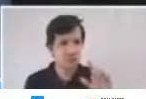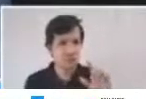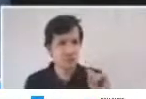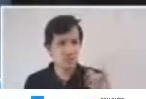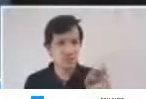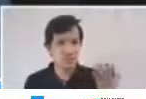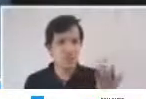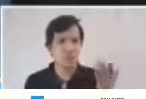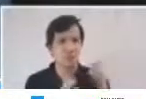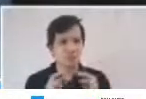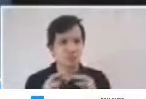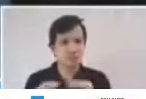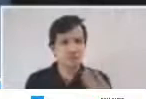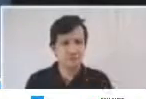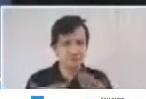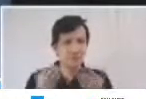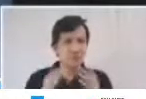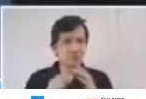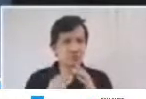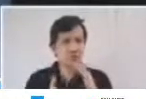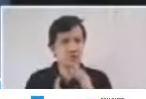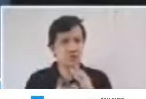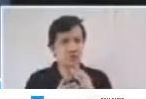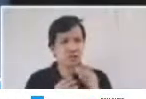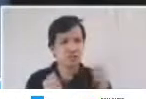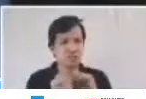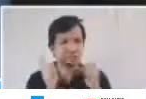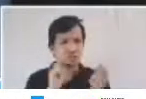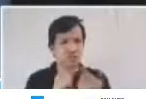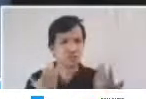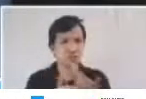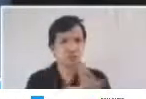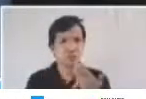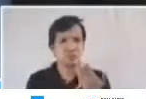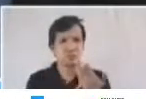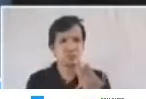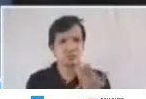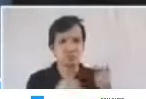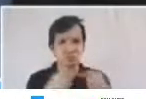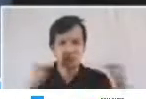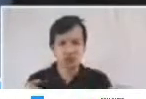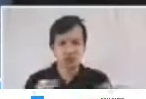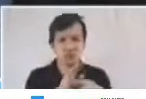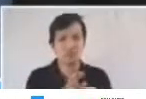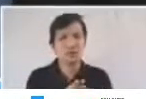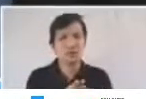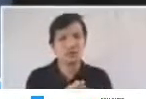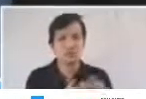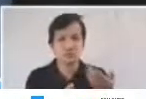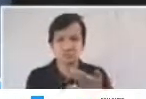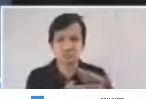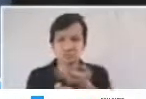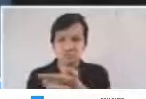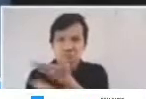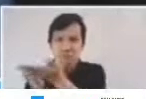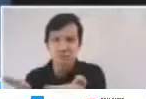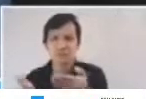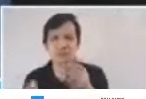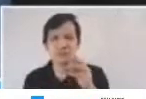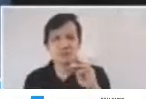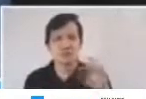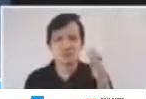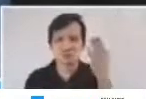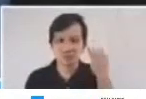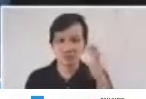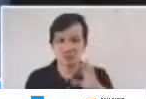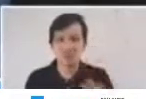bang puwersahin ang landlord, ang tenant na magbayad? Isang baksakan ba o pwedeng hulugan? Paano naman daw po yung karapatan ng property